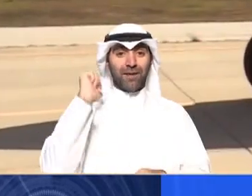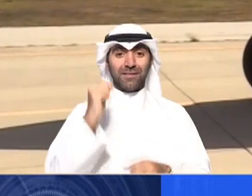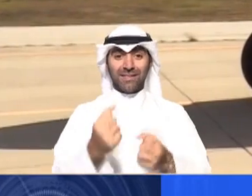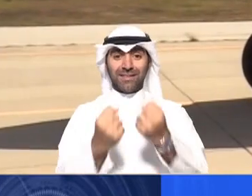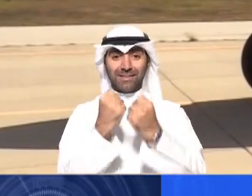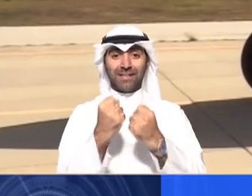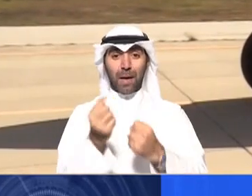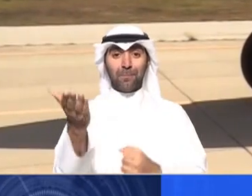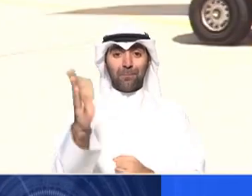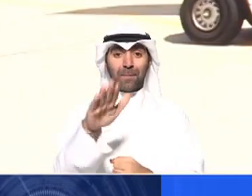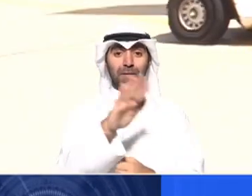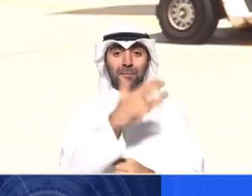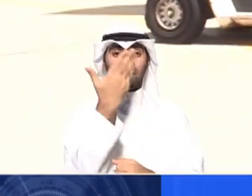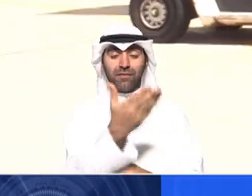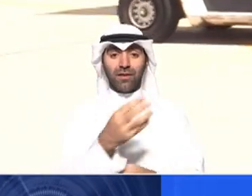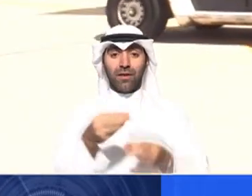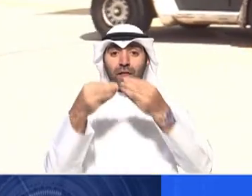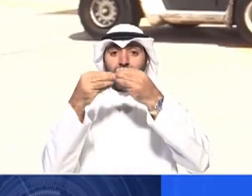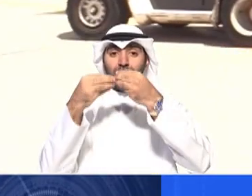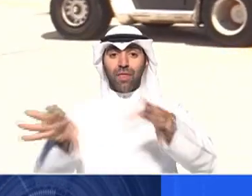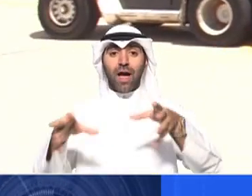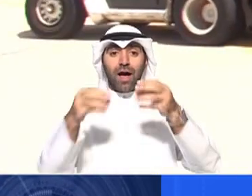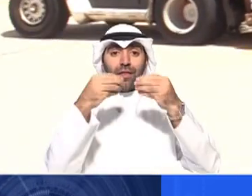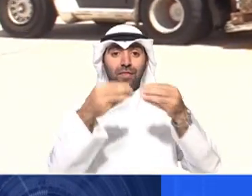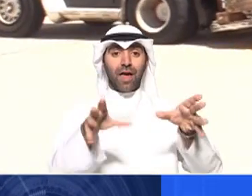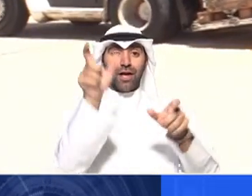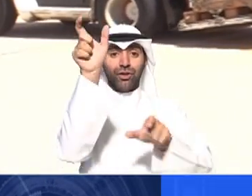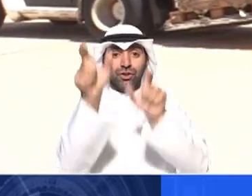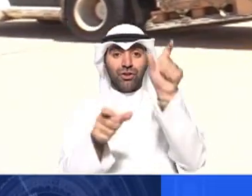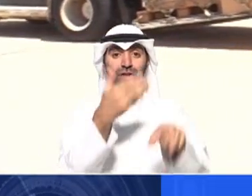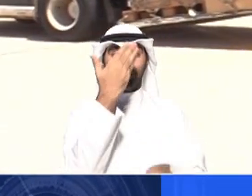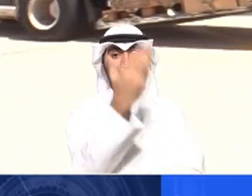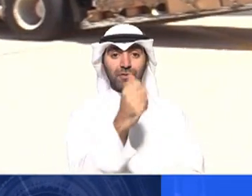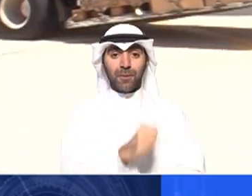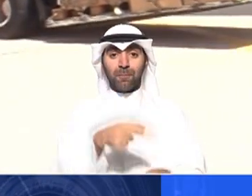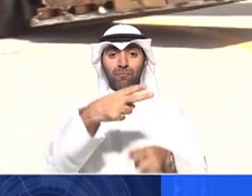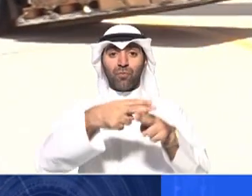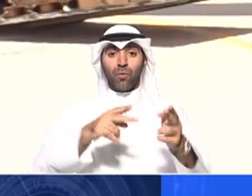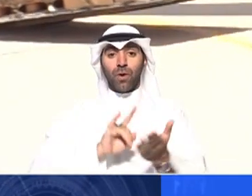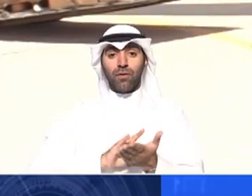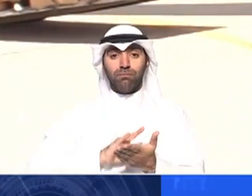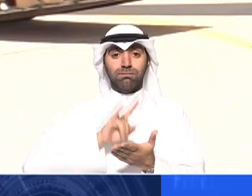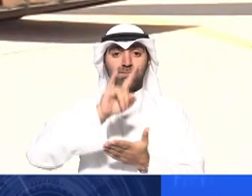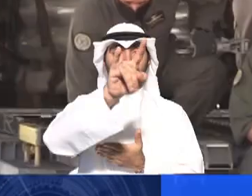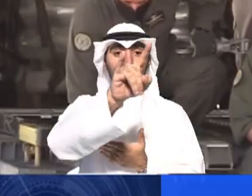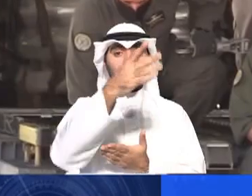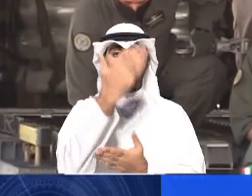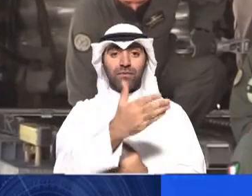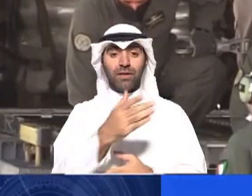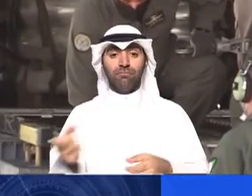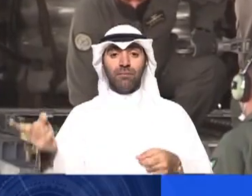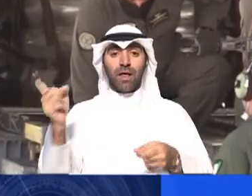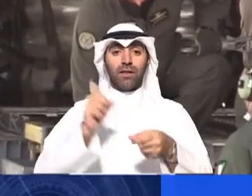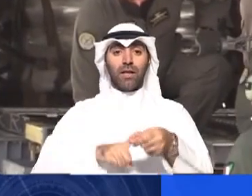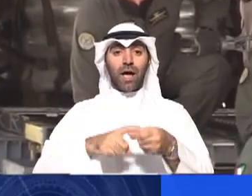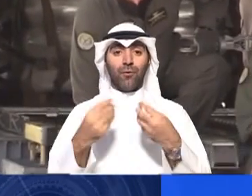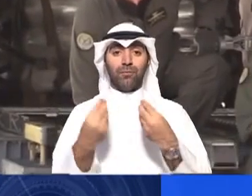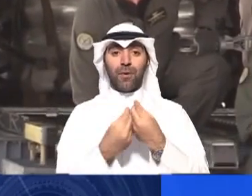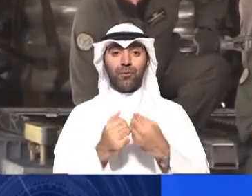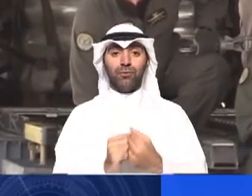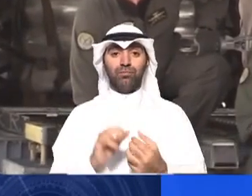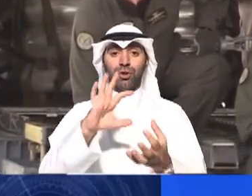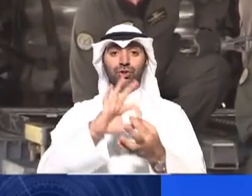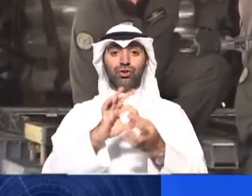الحكومة الكويتية لتصل بعدها طائرة أخرى من جمعية الهلال الأحمر الكويتي، وذلك بتوجيهات